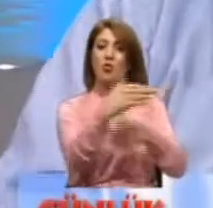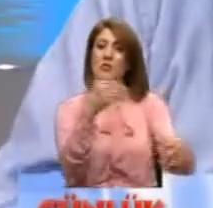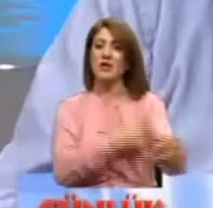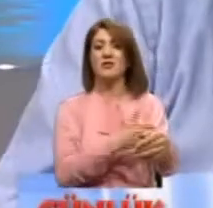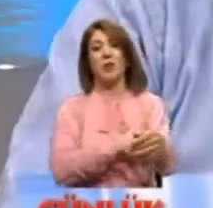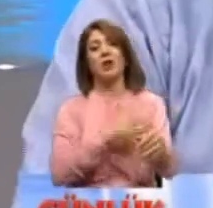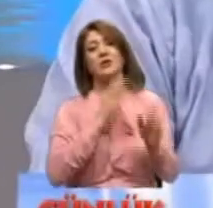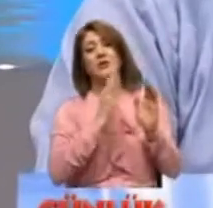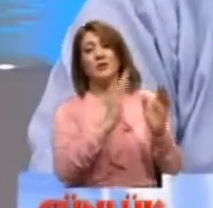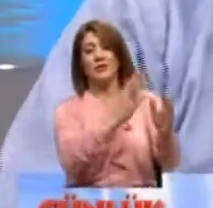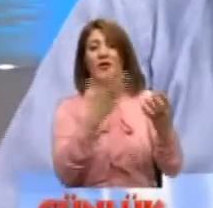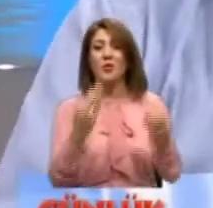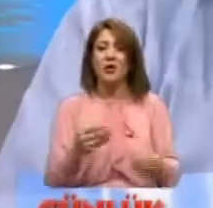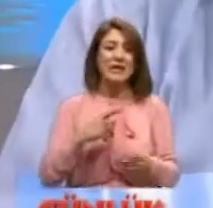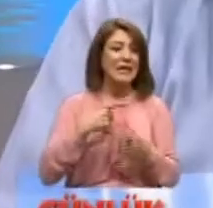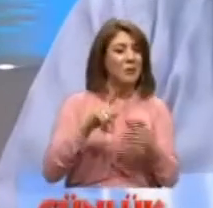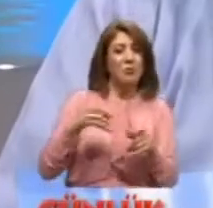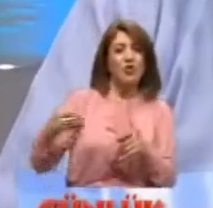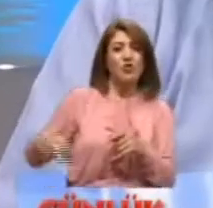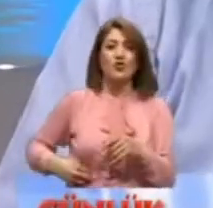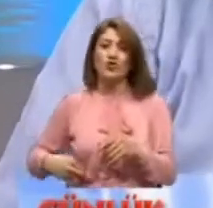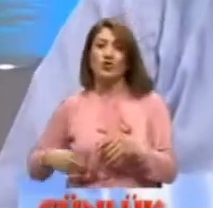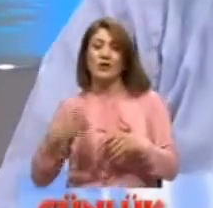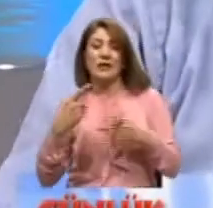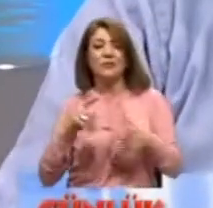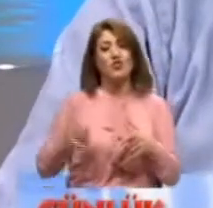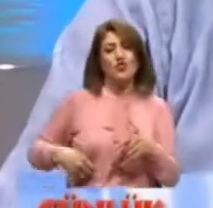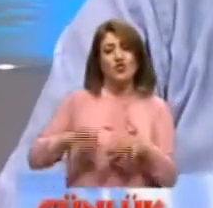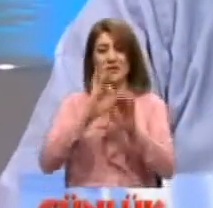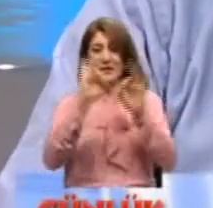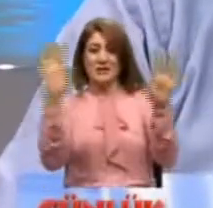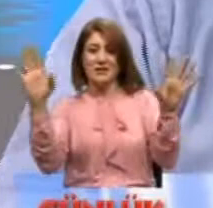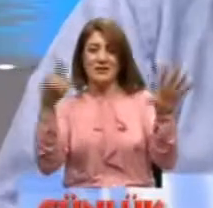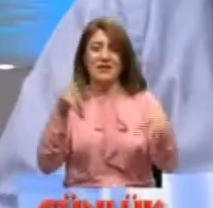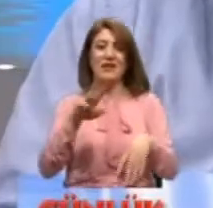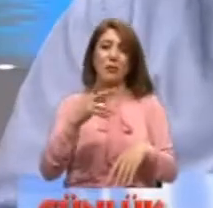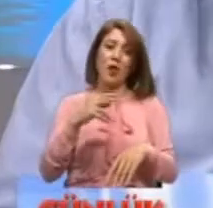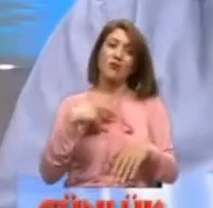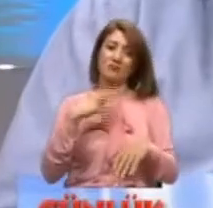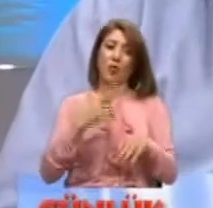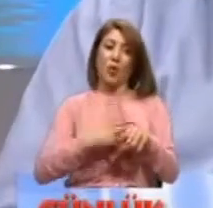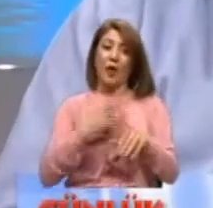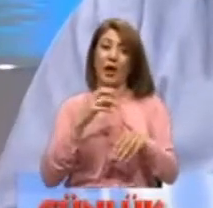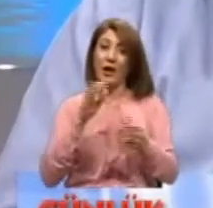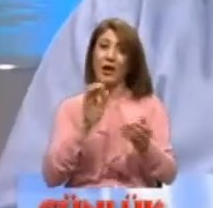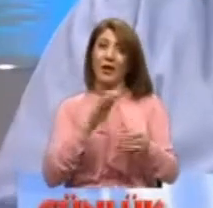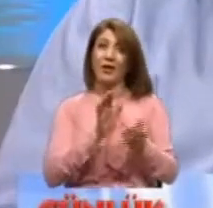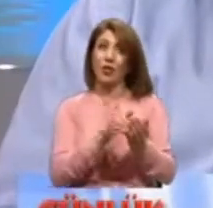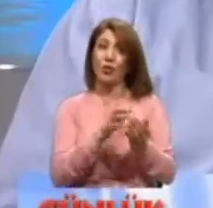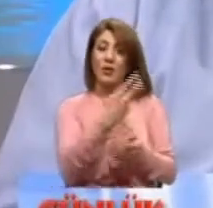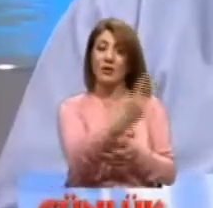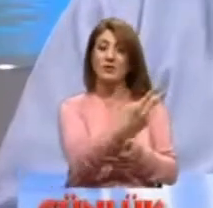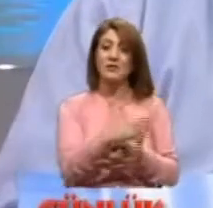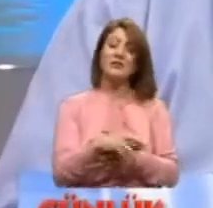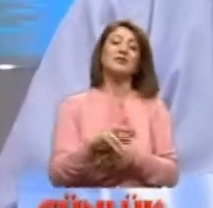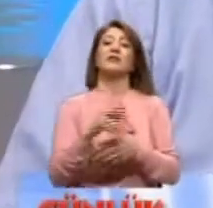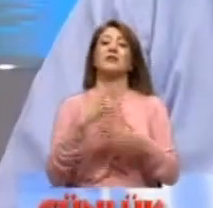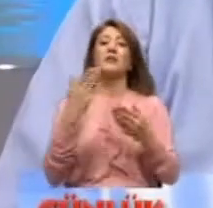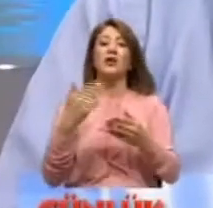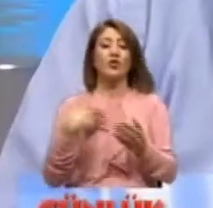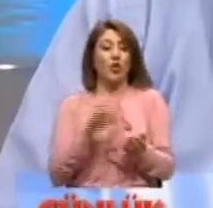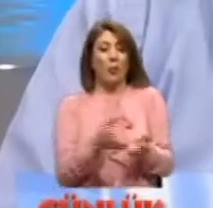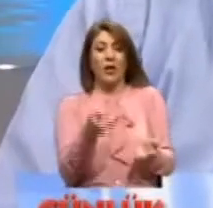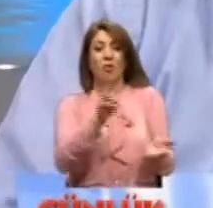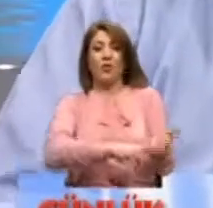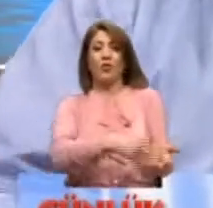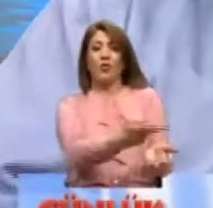hani? Kesinlikle. Kim suçlu kim suçsuz. Örnek hayvan kesinlikle. Ya şöyle muhtemelen hani kaza tutanağı tutacak ya. Köpek de ölmüş hani ne yapsın adam,